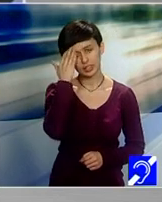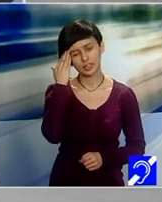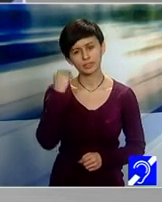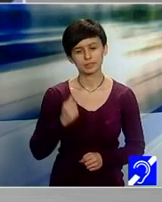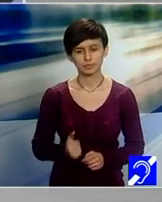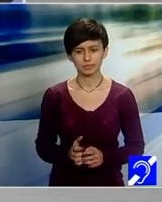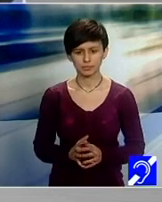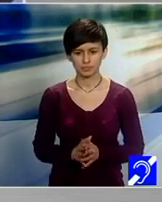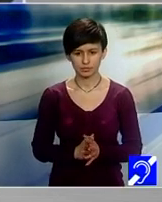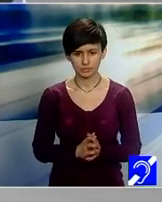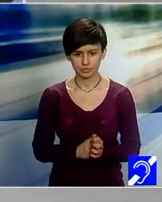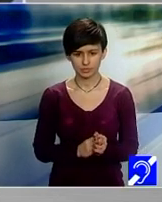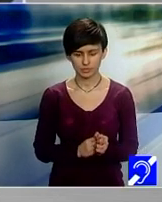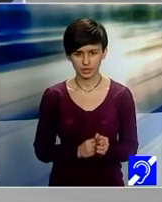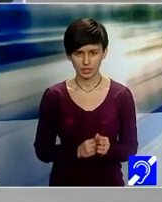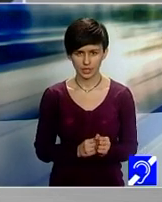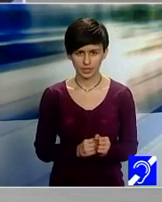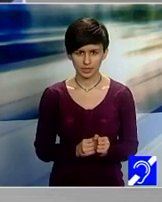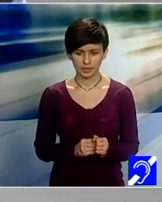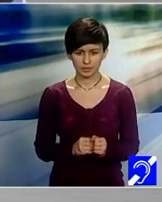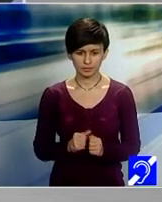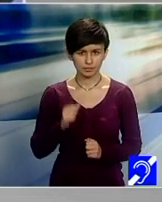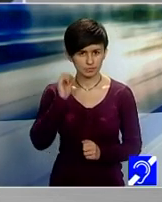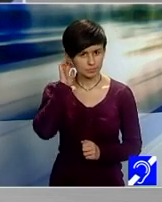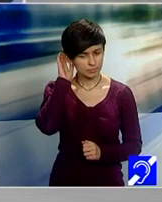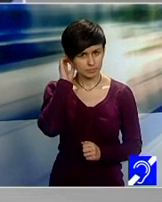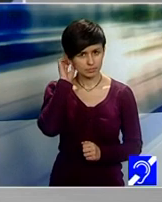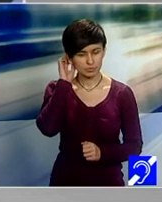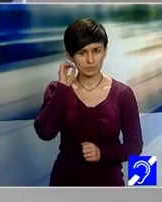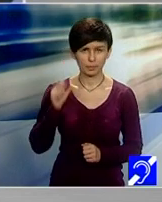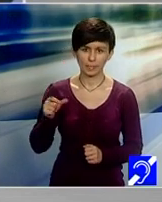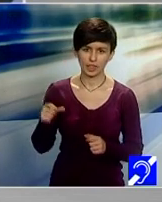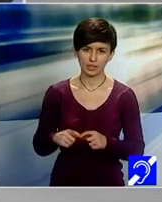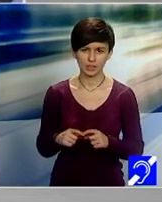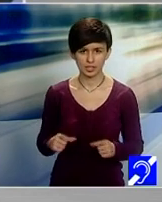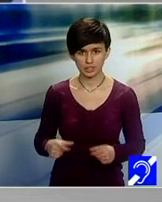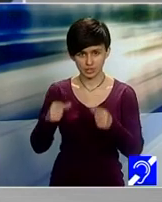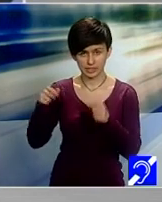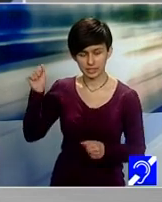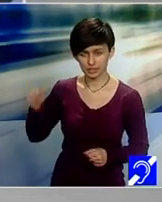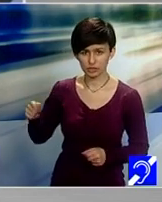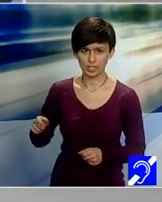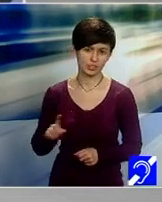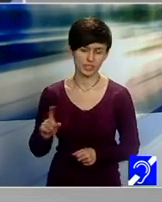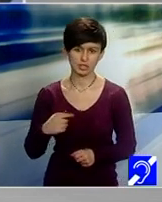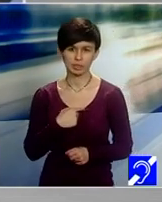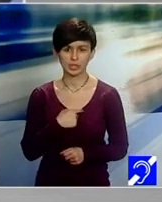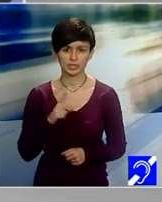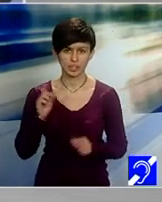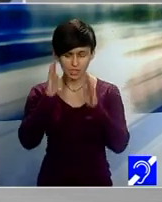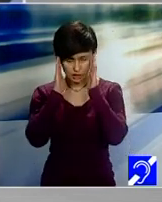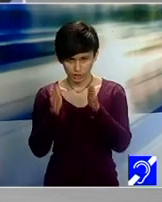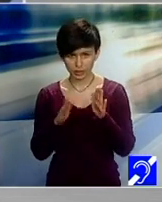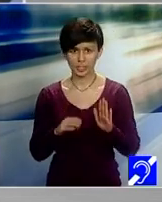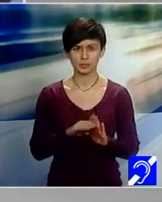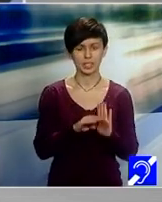depunerea întâmpinării și a răspunsului la întâmpinare. Instanța nu poate să facă asta din oficiu, nu poate să nu respecte codul de procedură civilă.